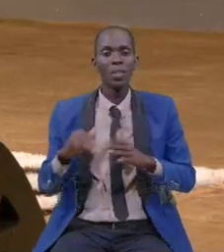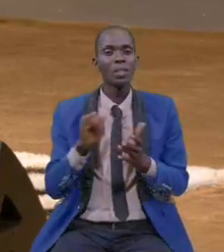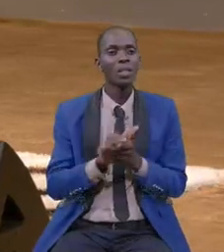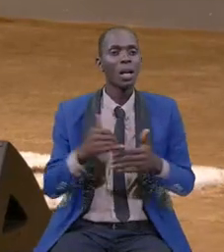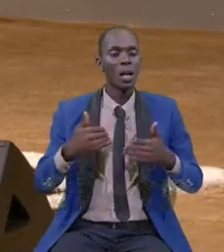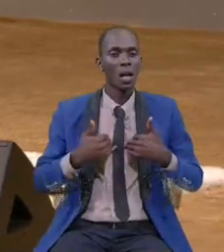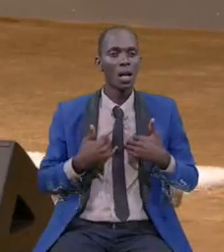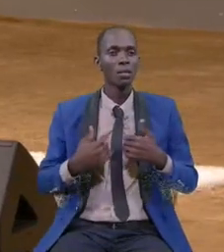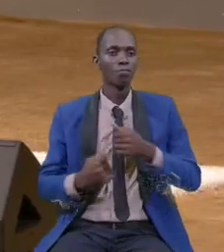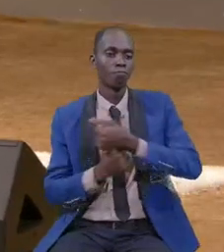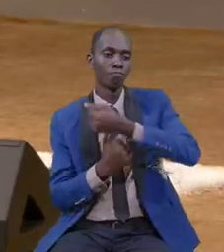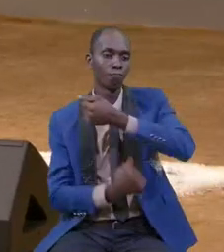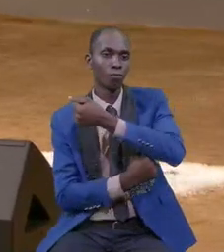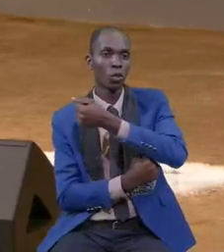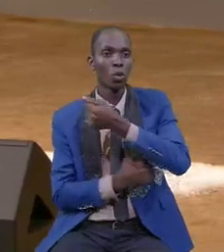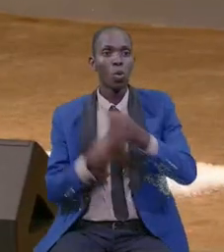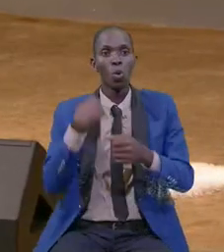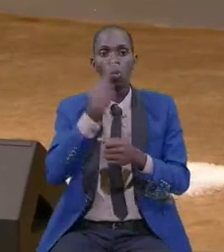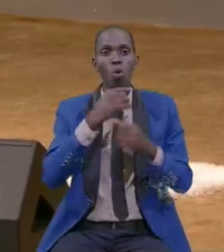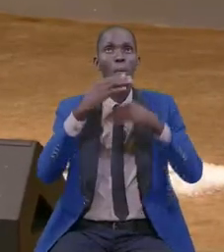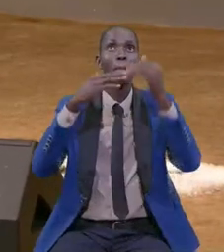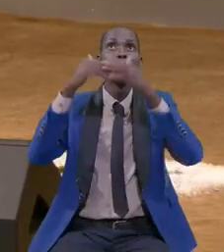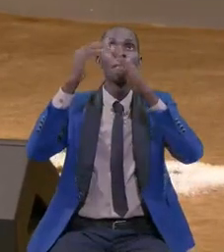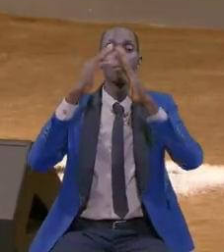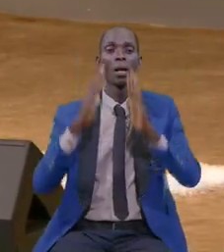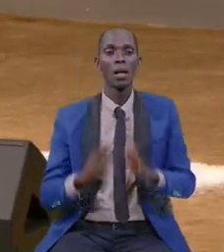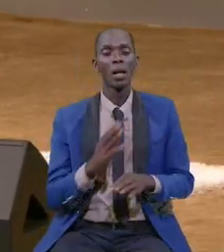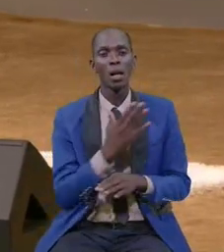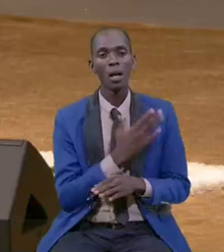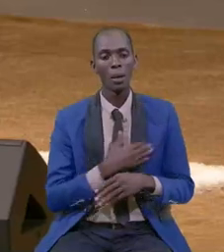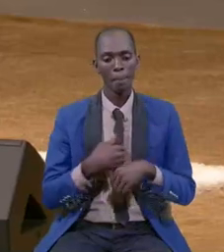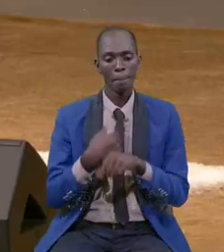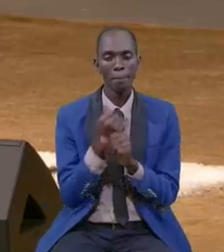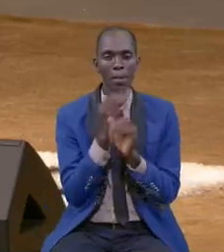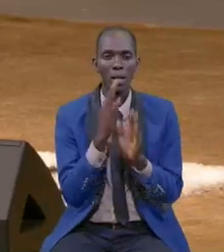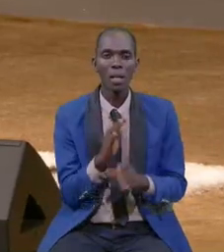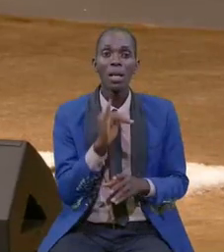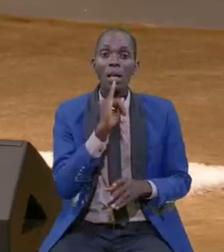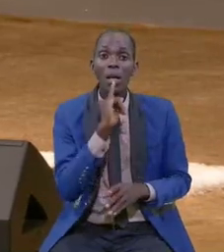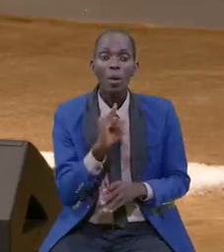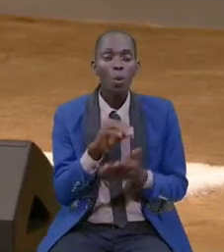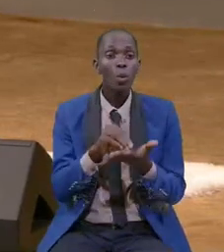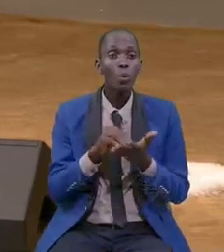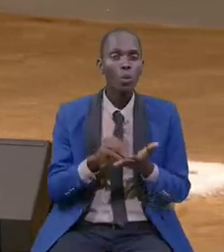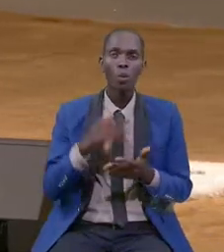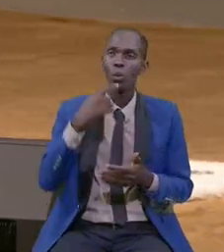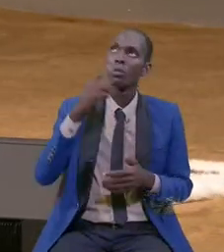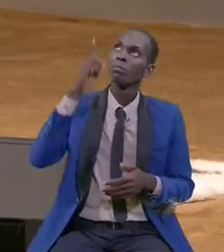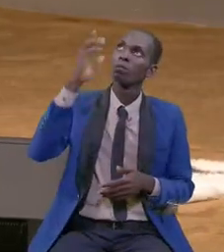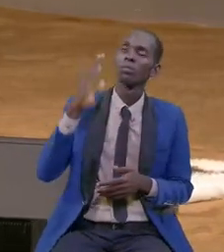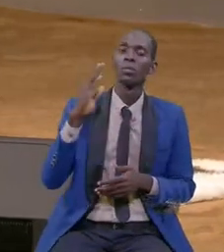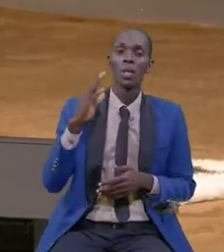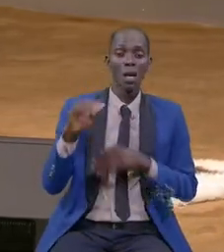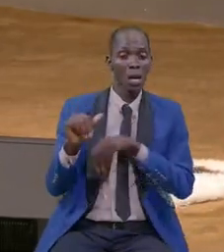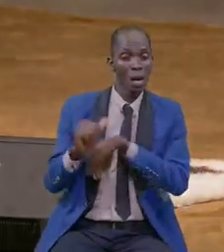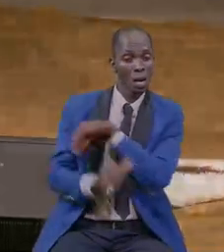de Solid fondement celle dont Dieu est l'architecte et le constructeur et il a vraiment il s'est